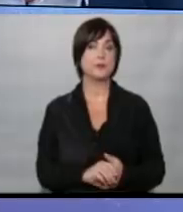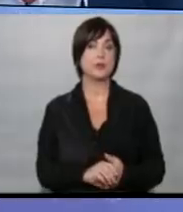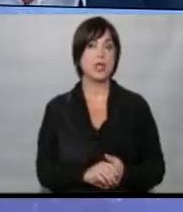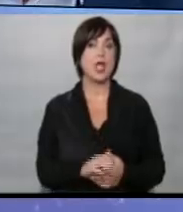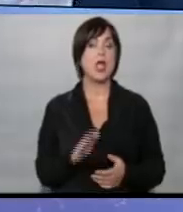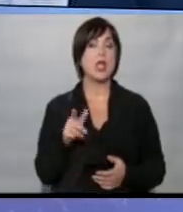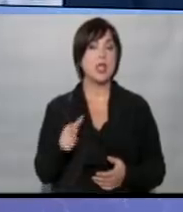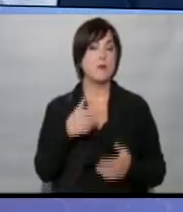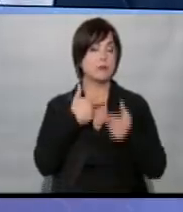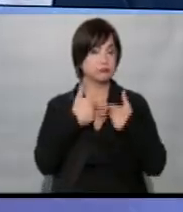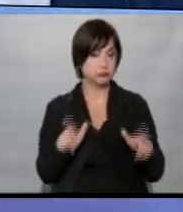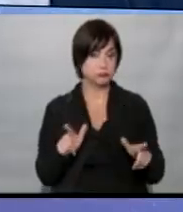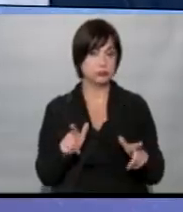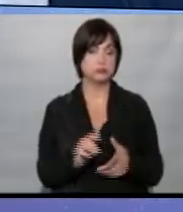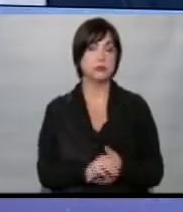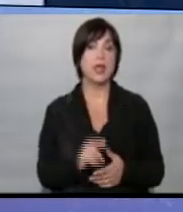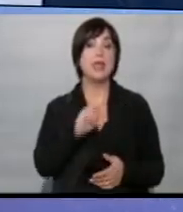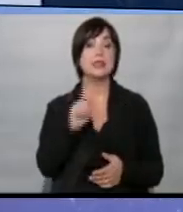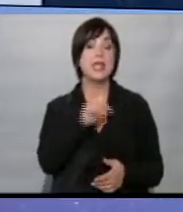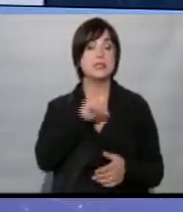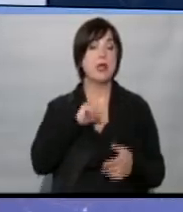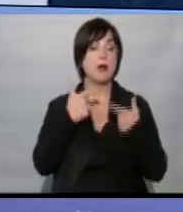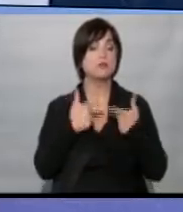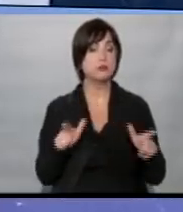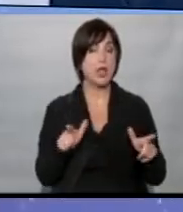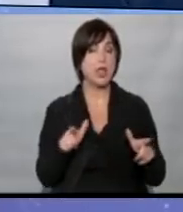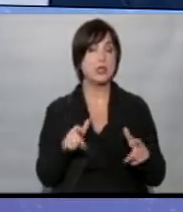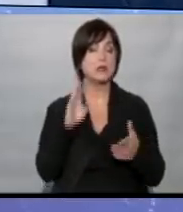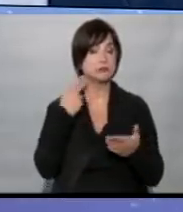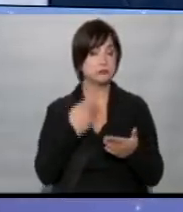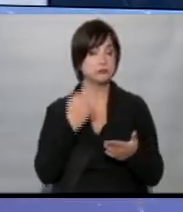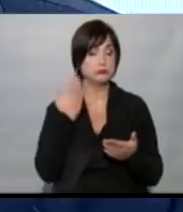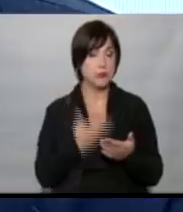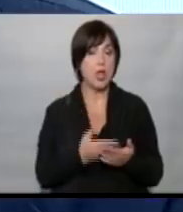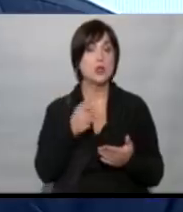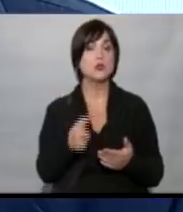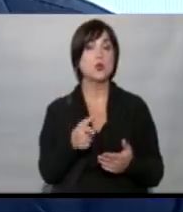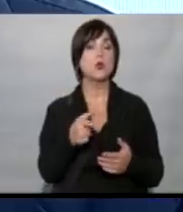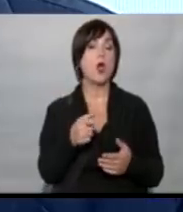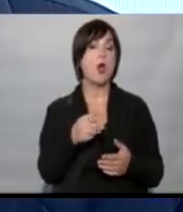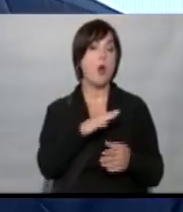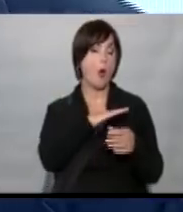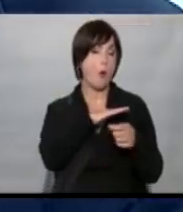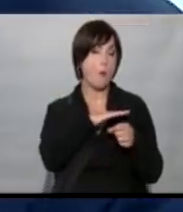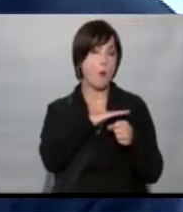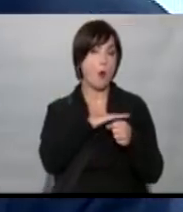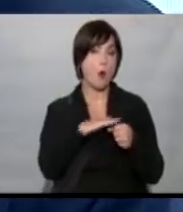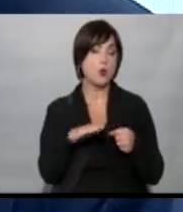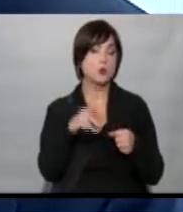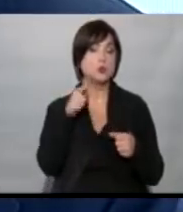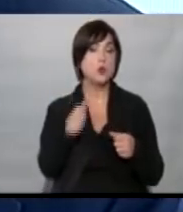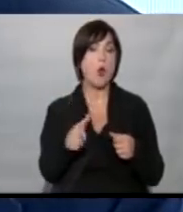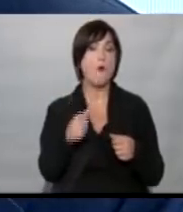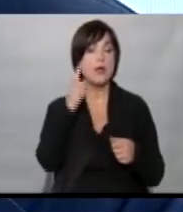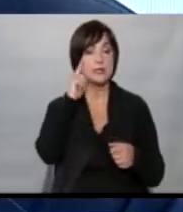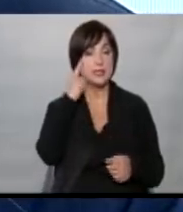му се даде легитимитет? Не само легитимитет и кредибилитет, туку реално полно, значи со тоа ќе